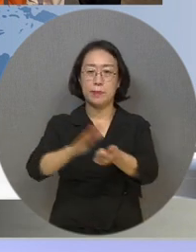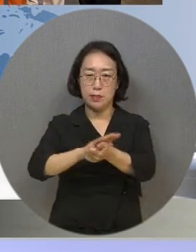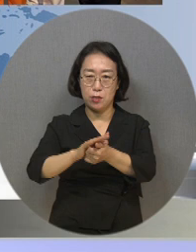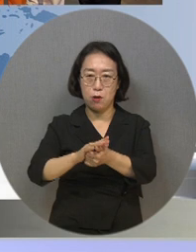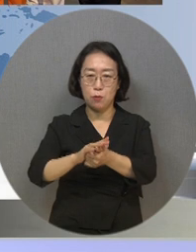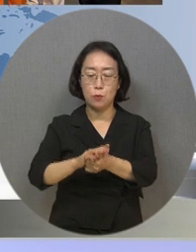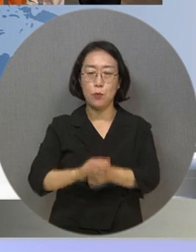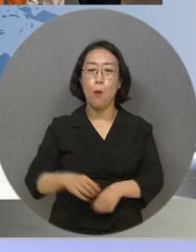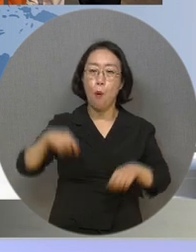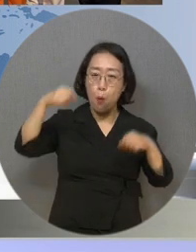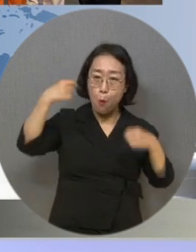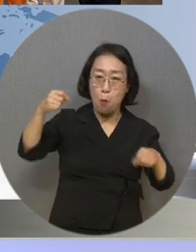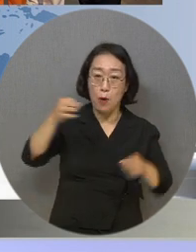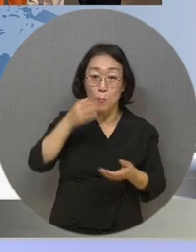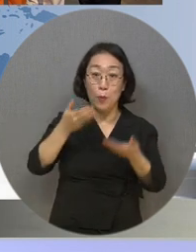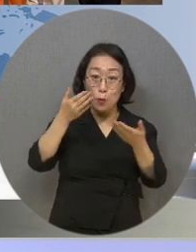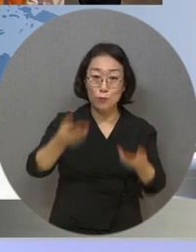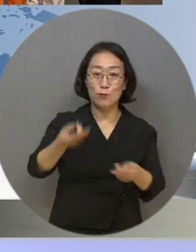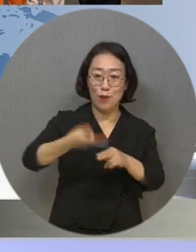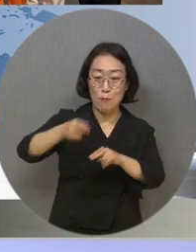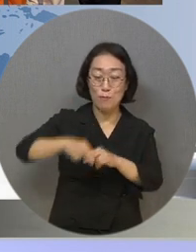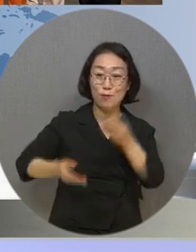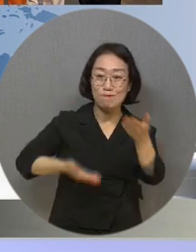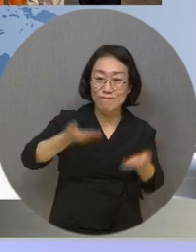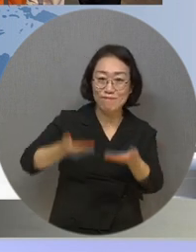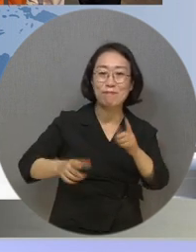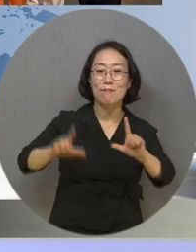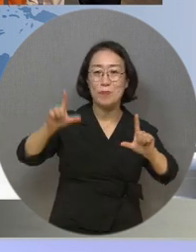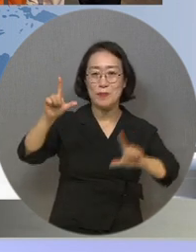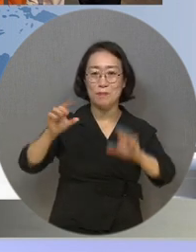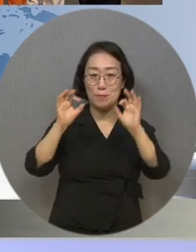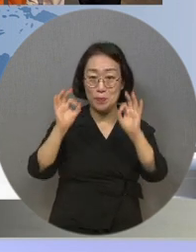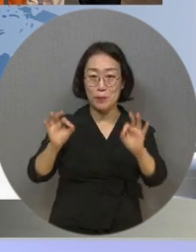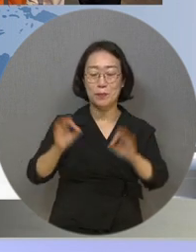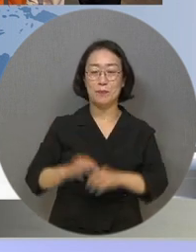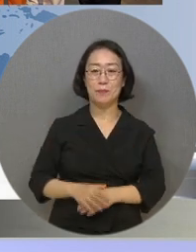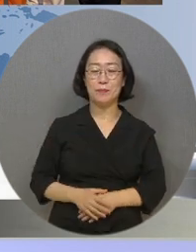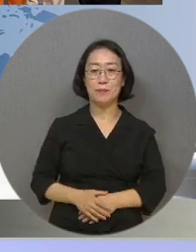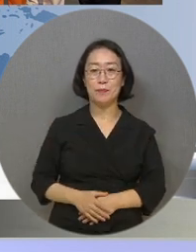즐거운 문화예술 공연을 선물하는 손길이 더해졌는데요. 박희순 기자입니다.